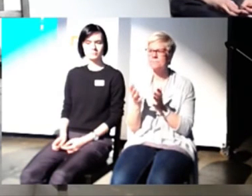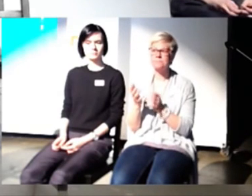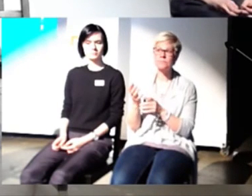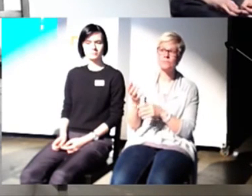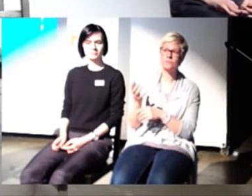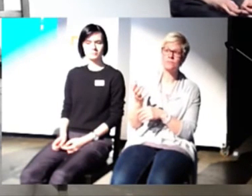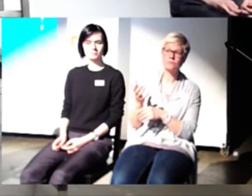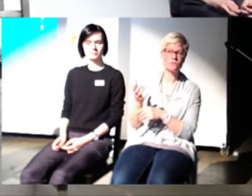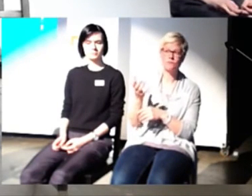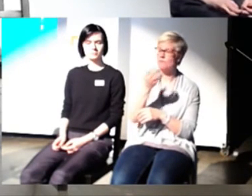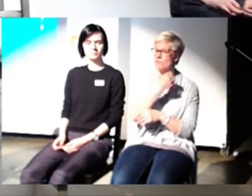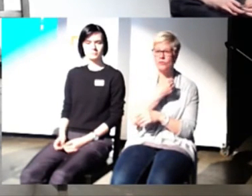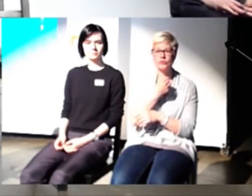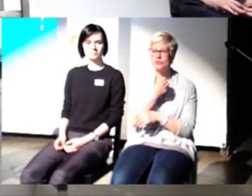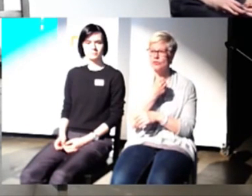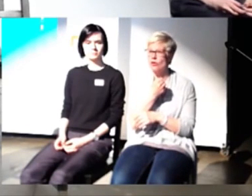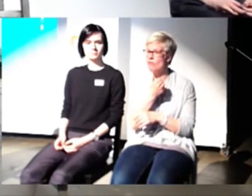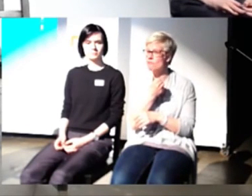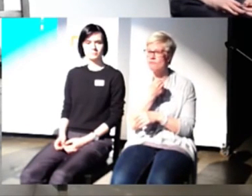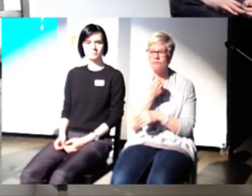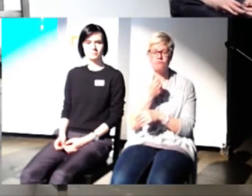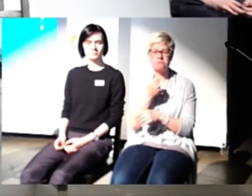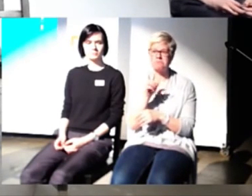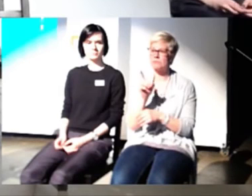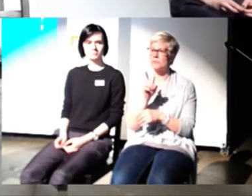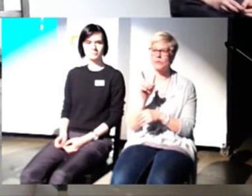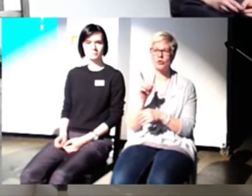voisiko kuvitella jotain sellaista, niin kuin,